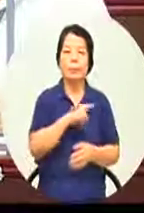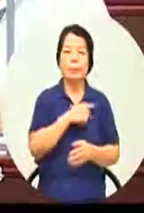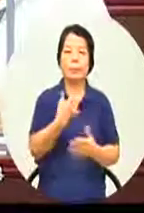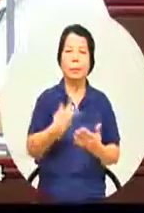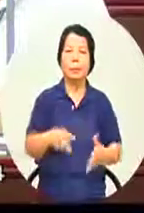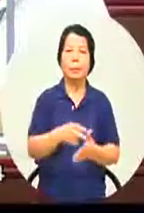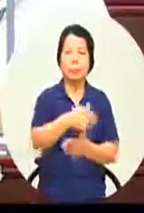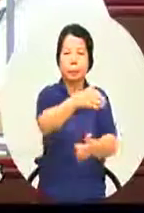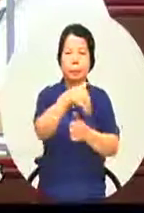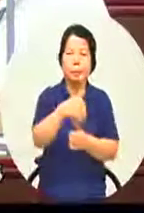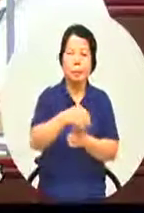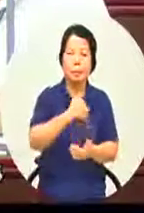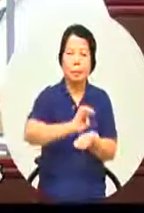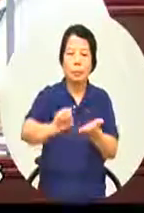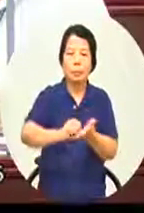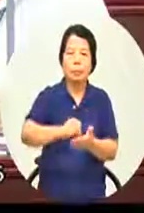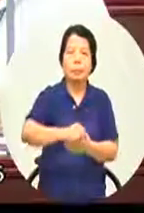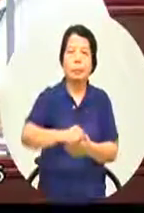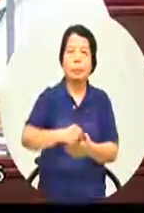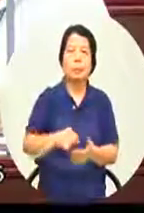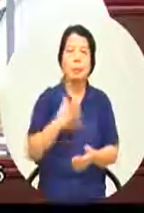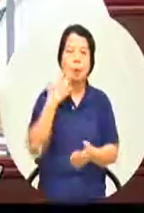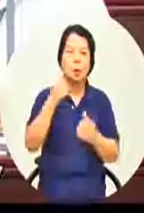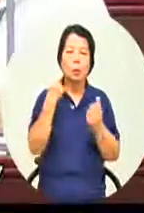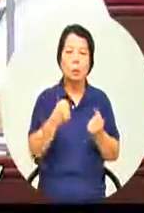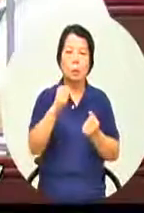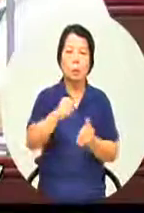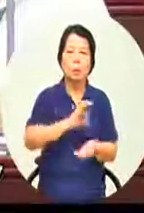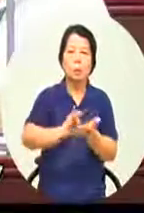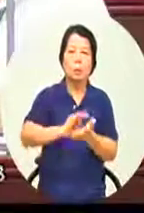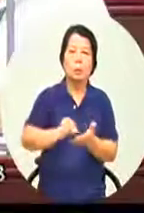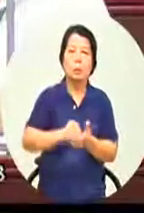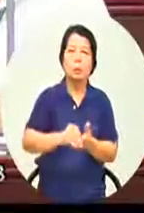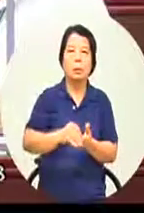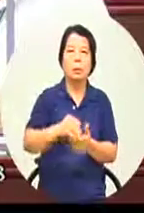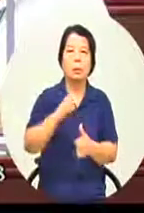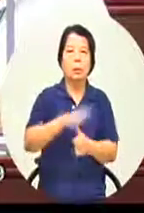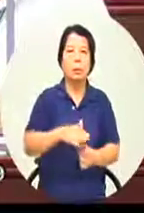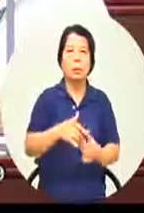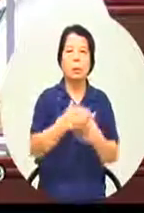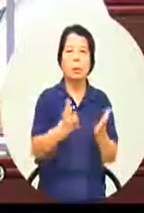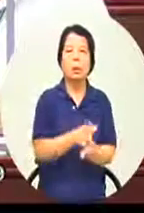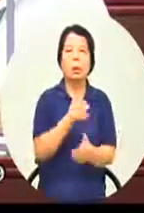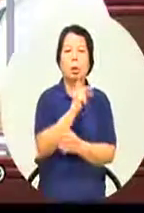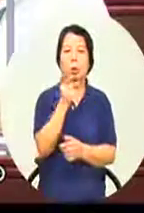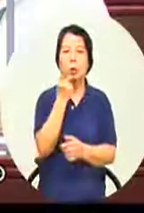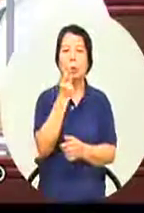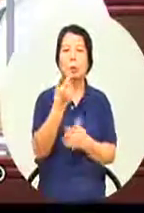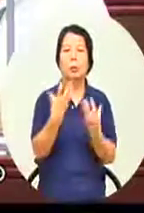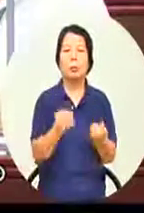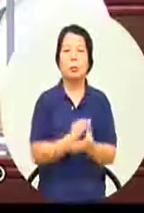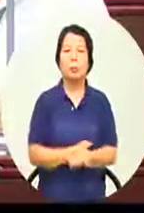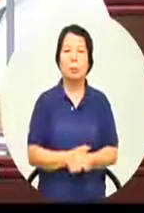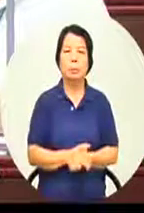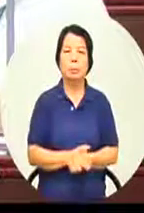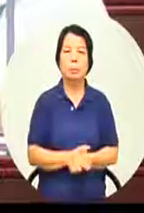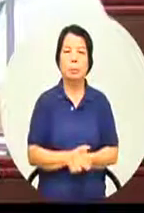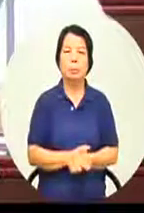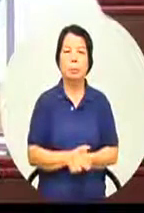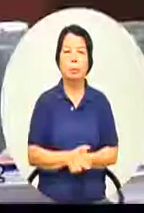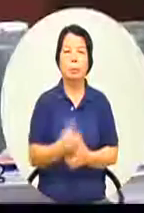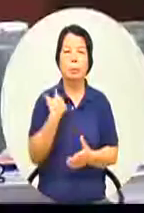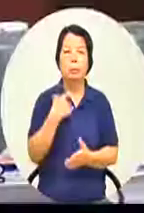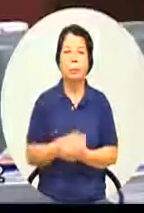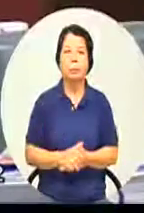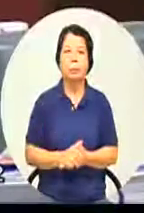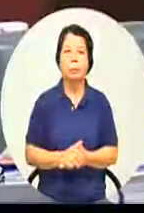标的动作。那么我想如果在这一次没有招标完成，他应该就没有什么借口，我们应该就可以。 那市场用地应该没这